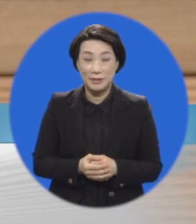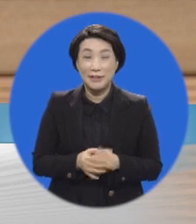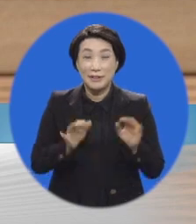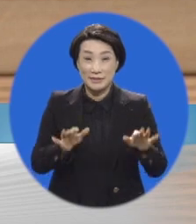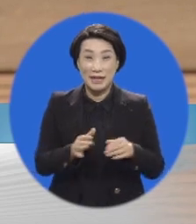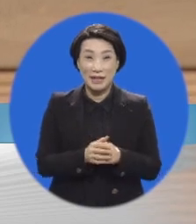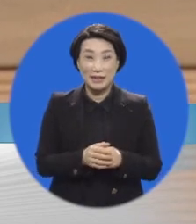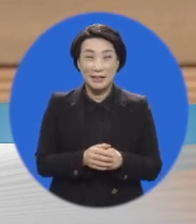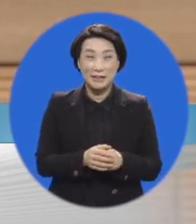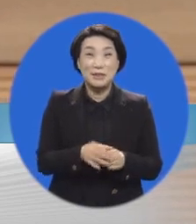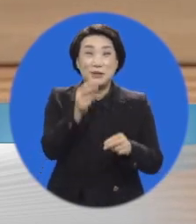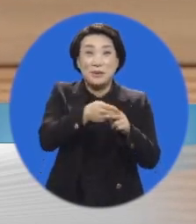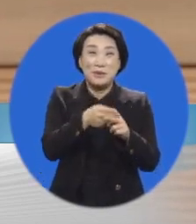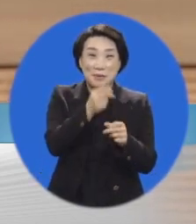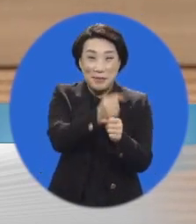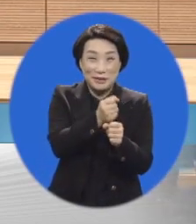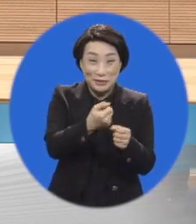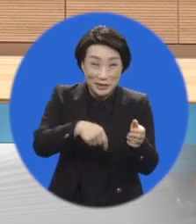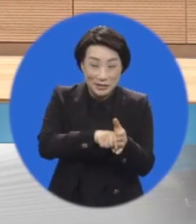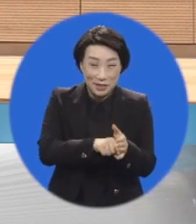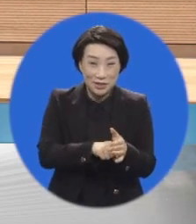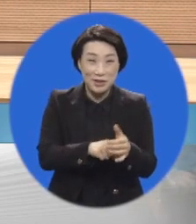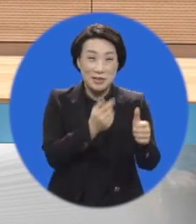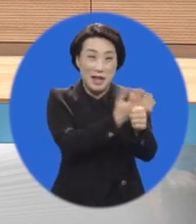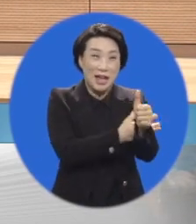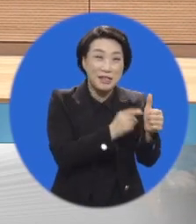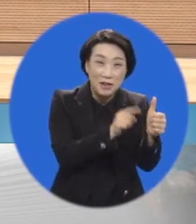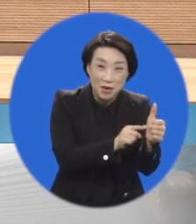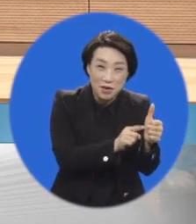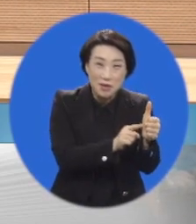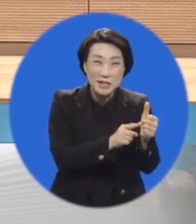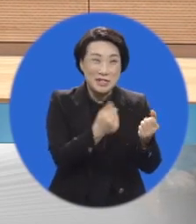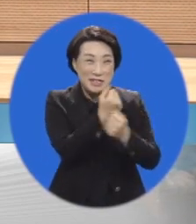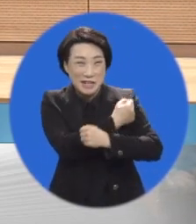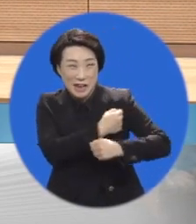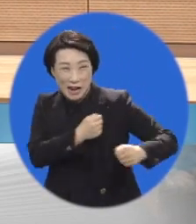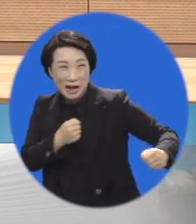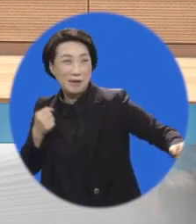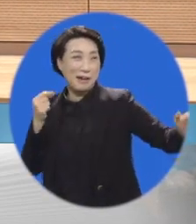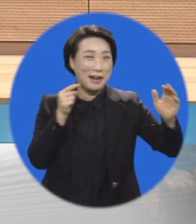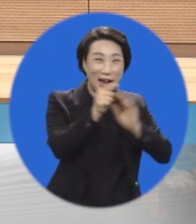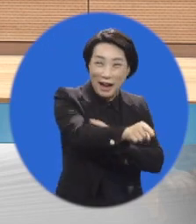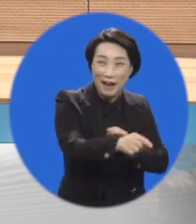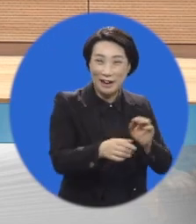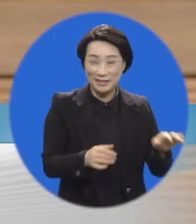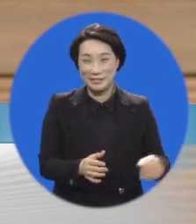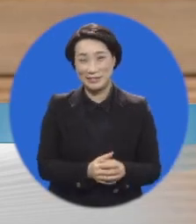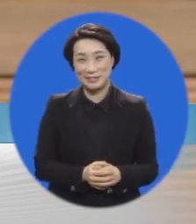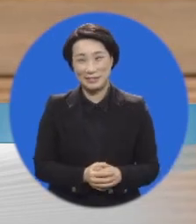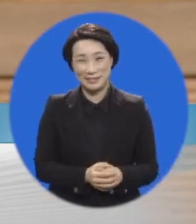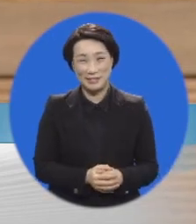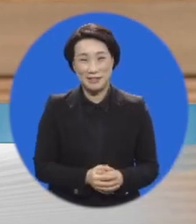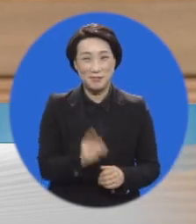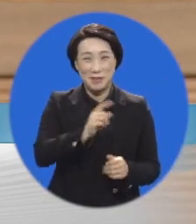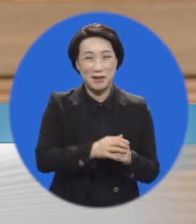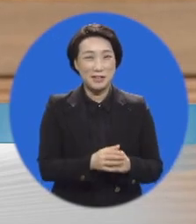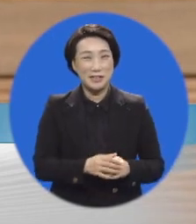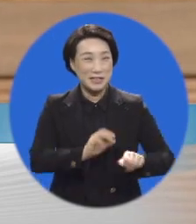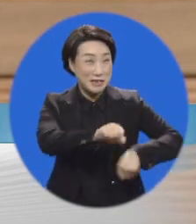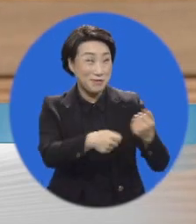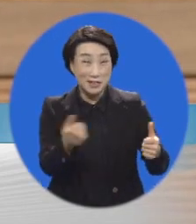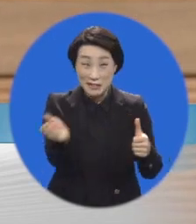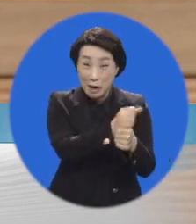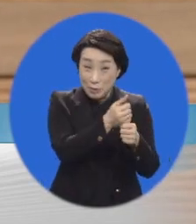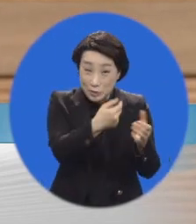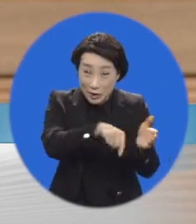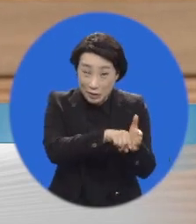이제 만들기 위해서 해서가 질풍같이 들판으로 나갑니다. 들판으로 갑니다. 크, 짐승을